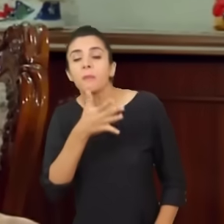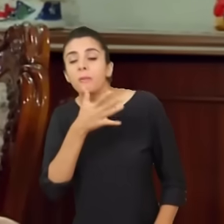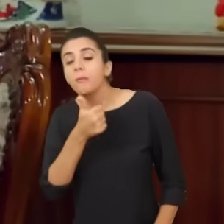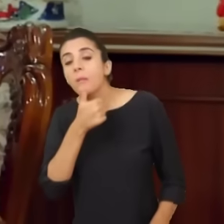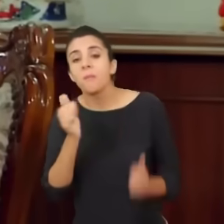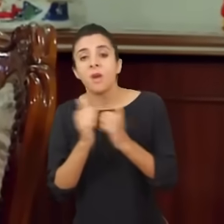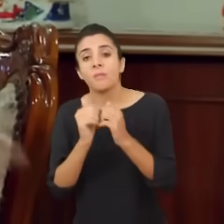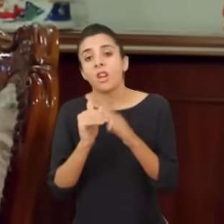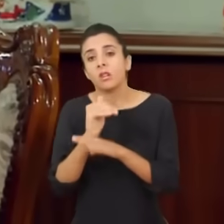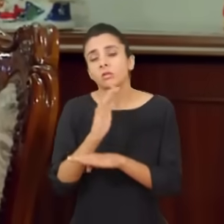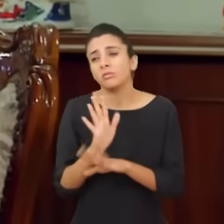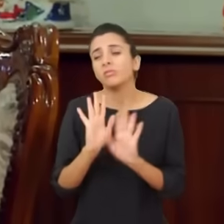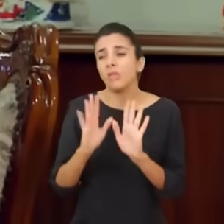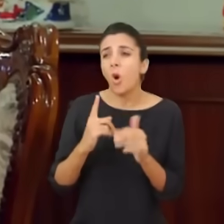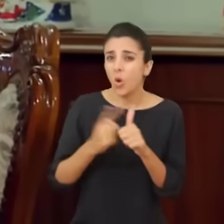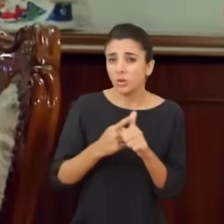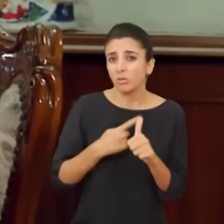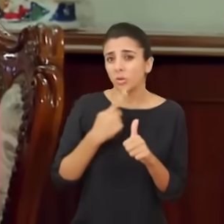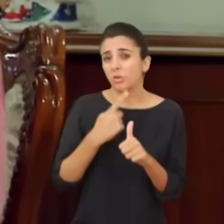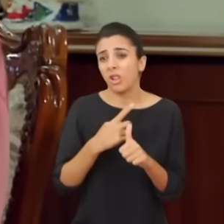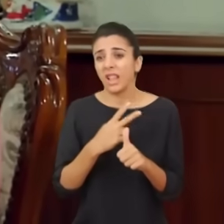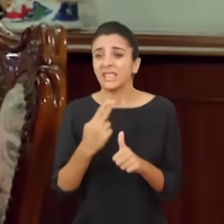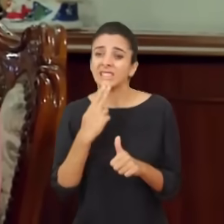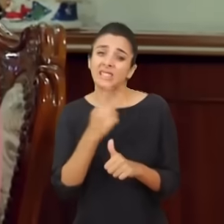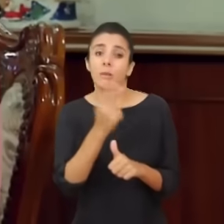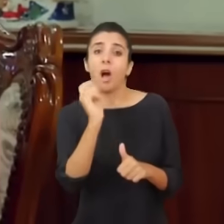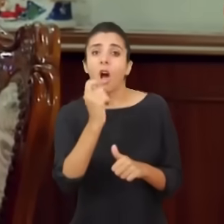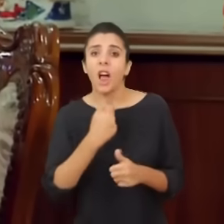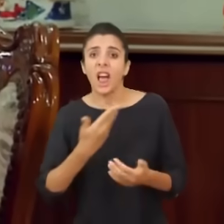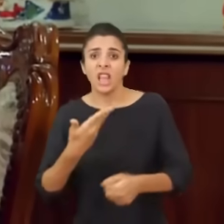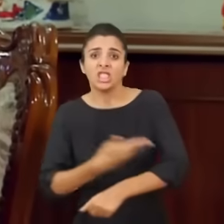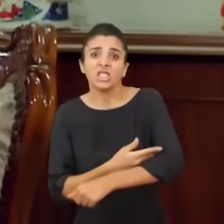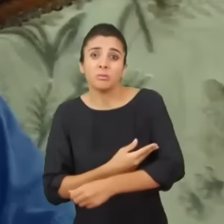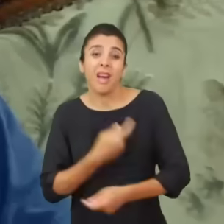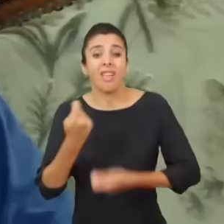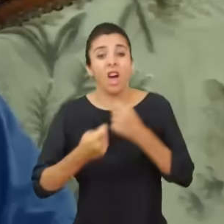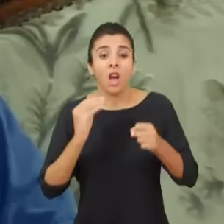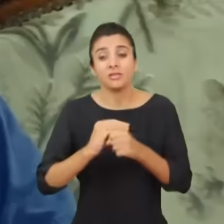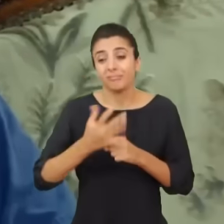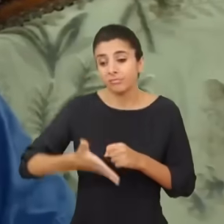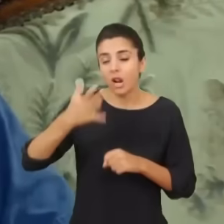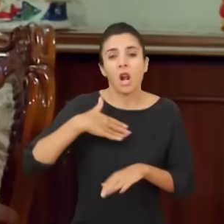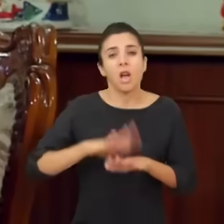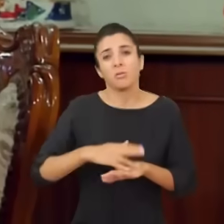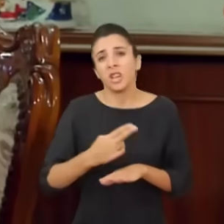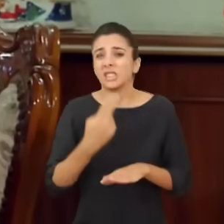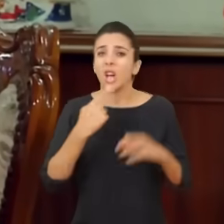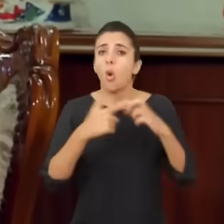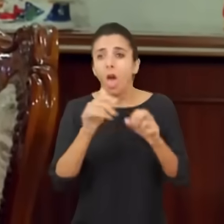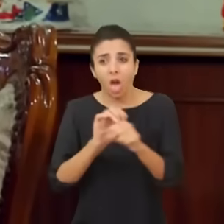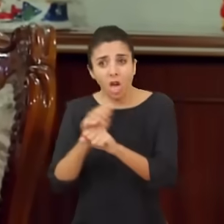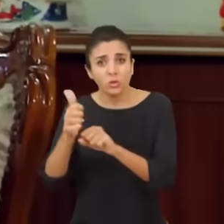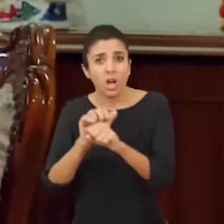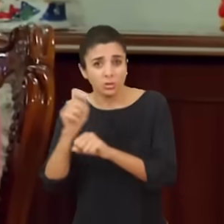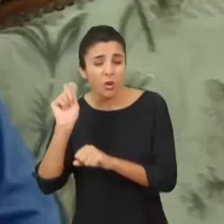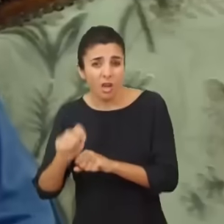Yani ayrıca ben kızımı kaynanasına hizmet etsin diye de yetiştirmedim. Kim bilir Rukiye Hanım neler yapıyordur